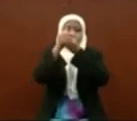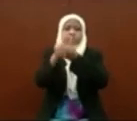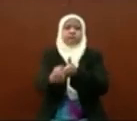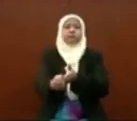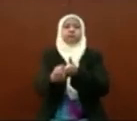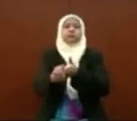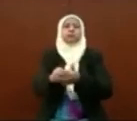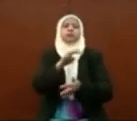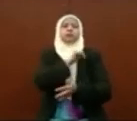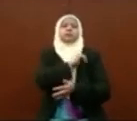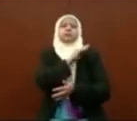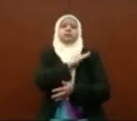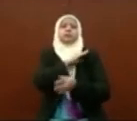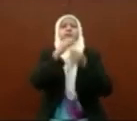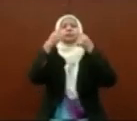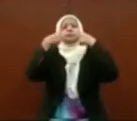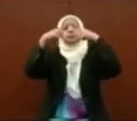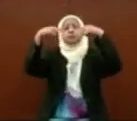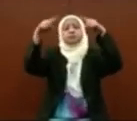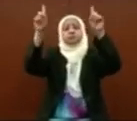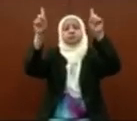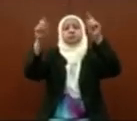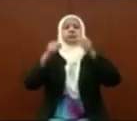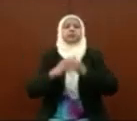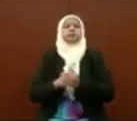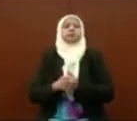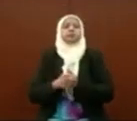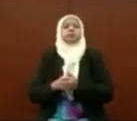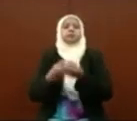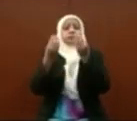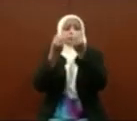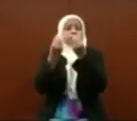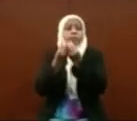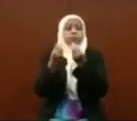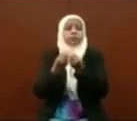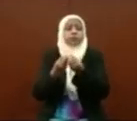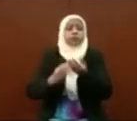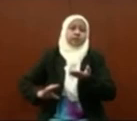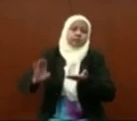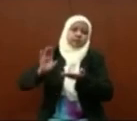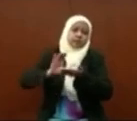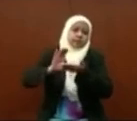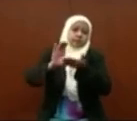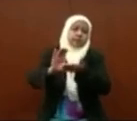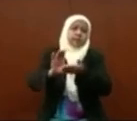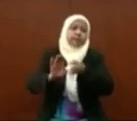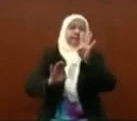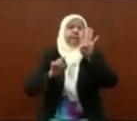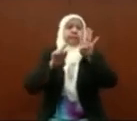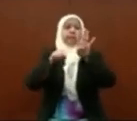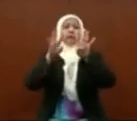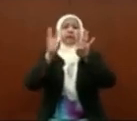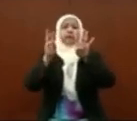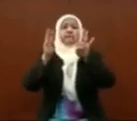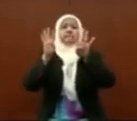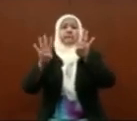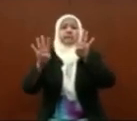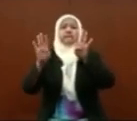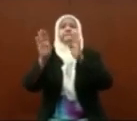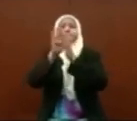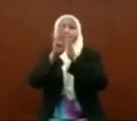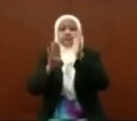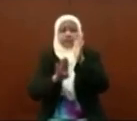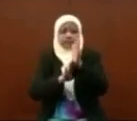besar di atas kejayaan mencatatkan jumlah pelaburan sebanyak 4614